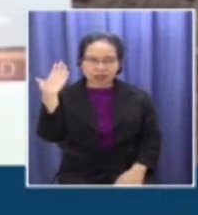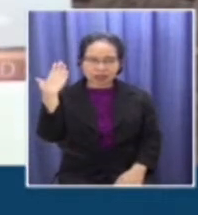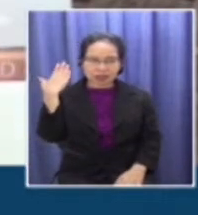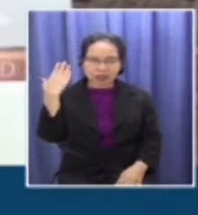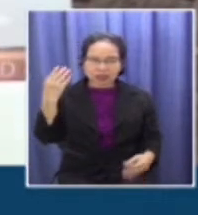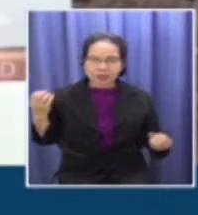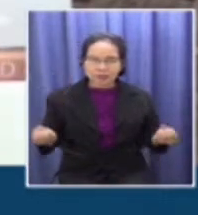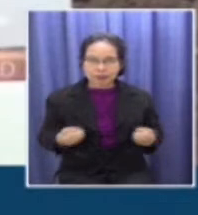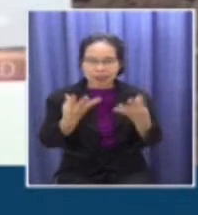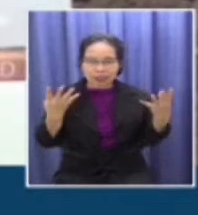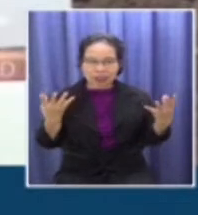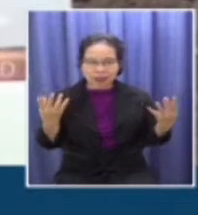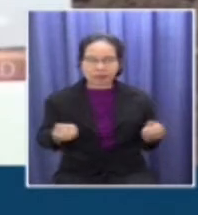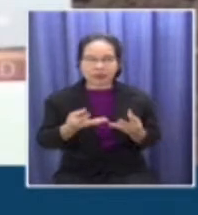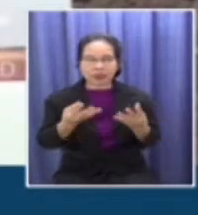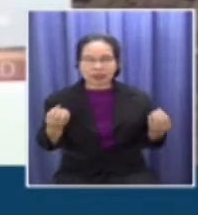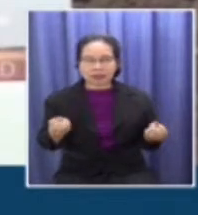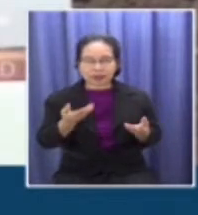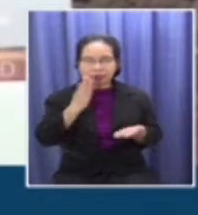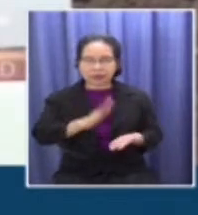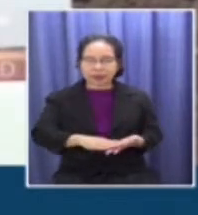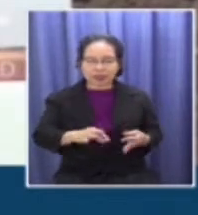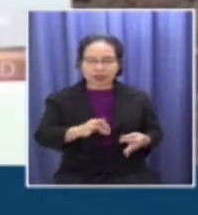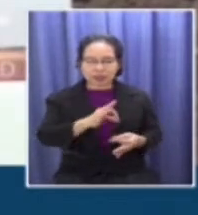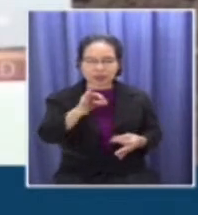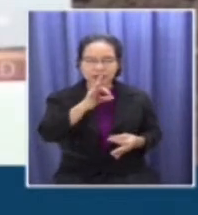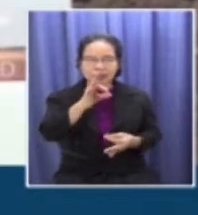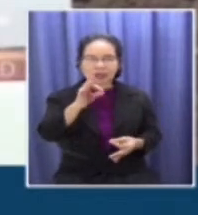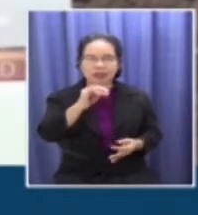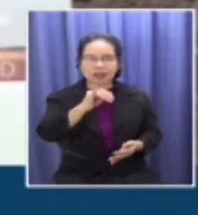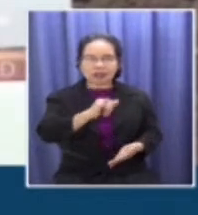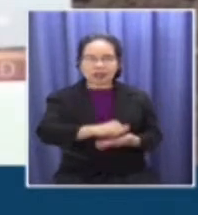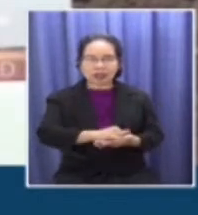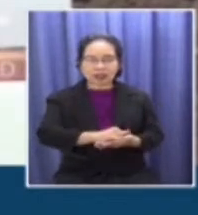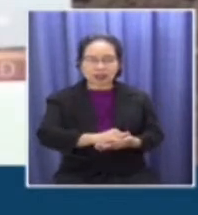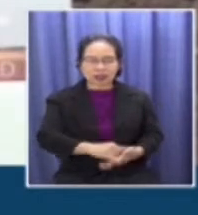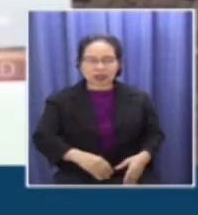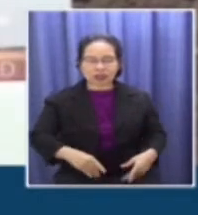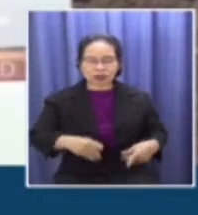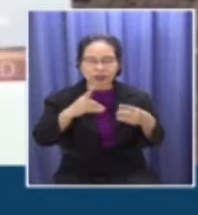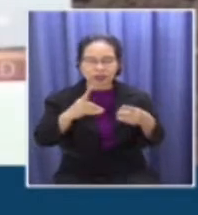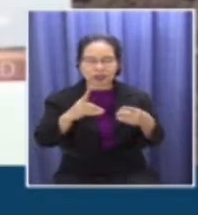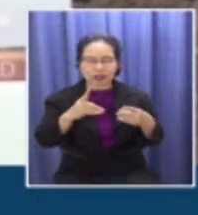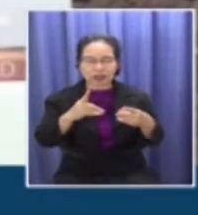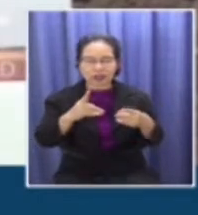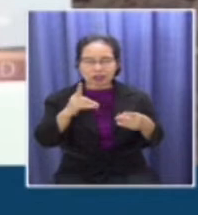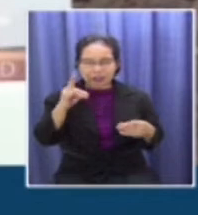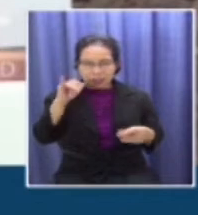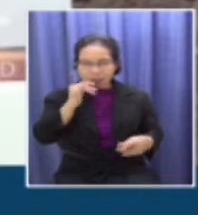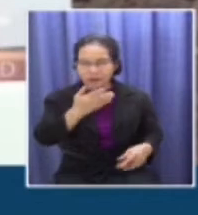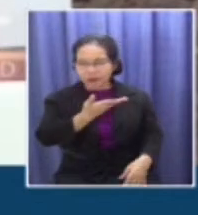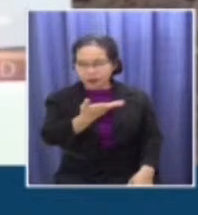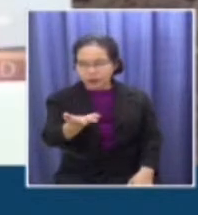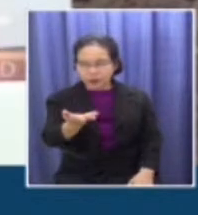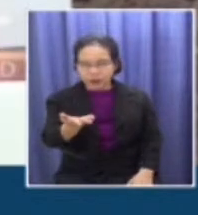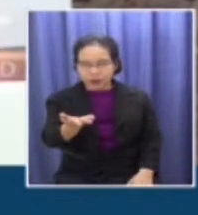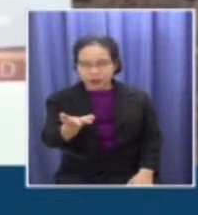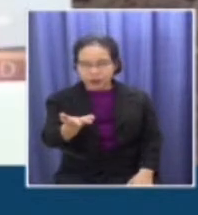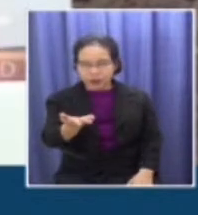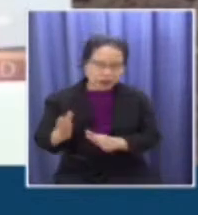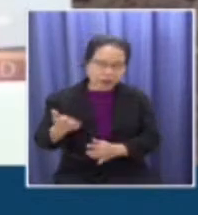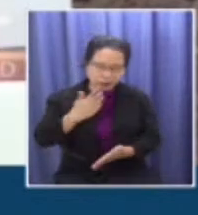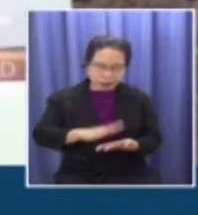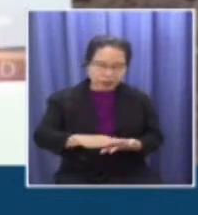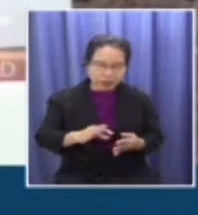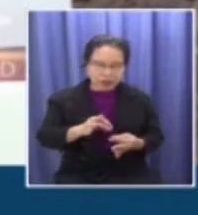yɛni abebu a awɔ twerɛ kronkron mu na yɛnim na nneɛma ene ɛkɔso ɛwɔ yɛmmere mu ipadodo